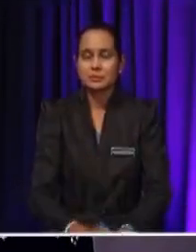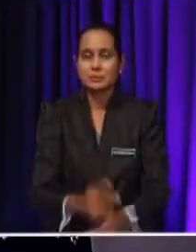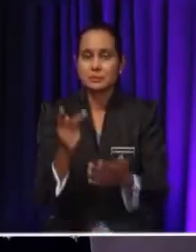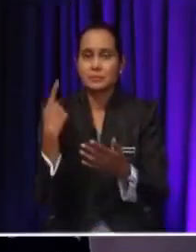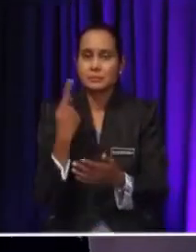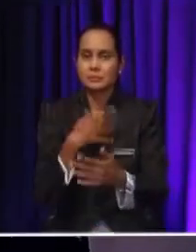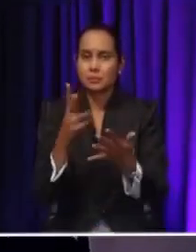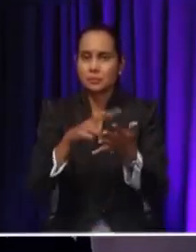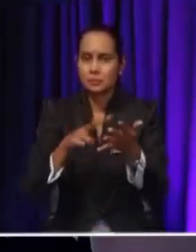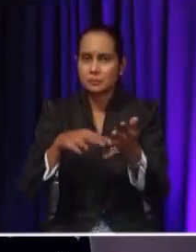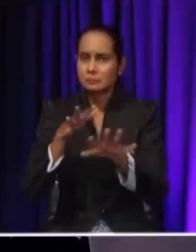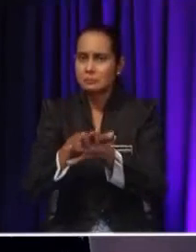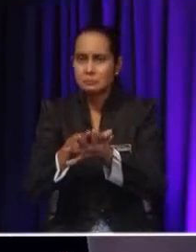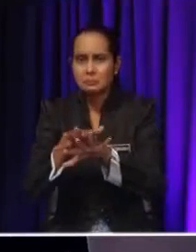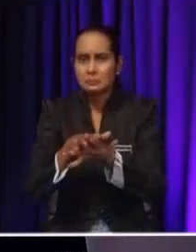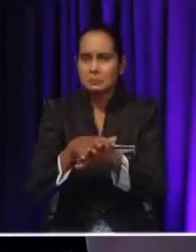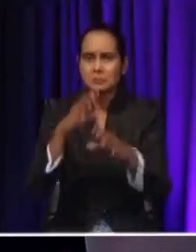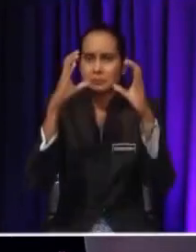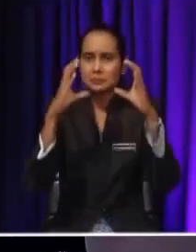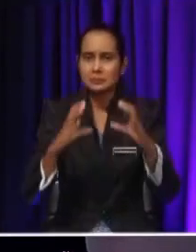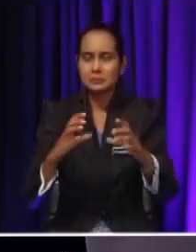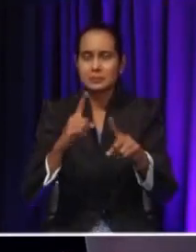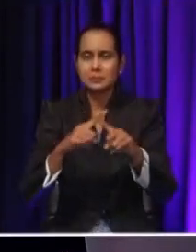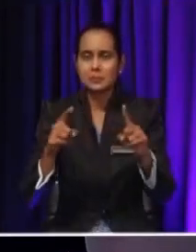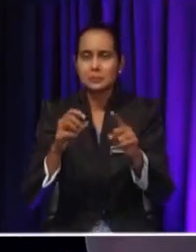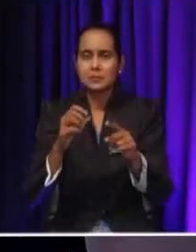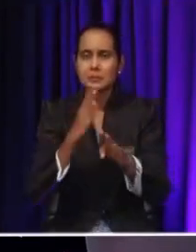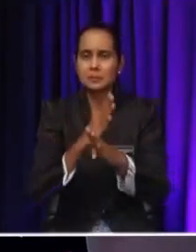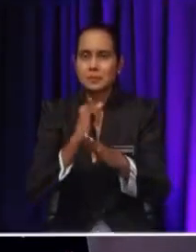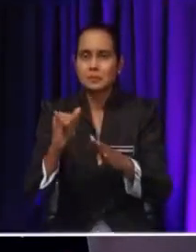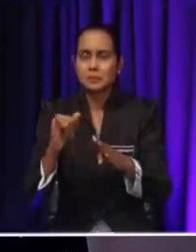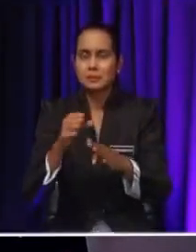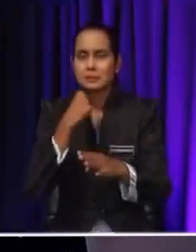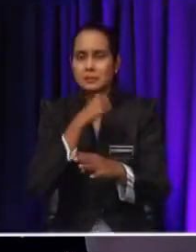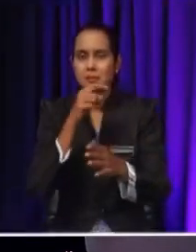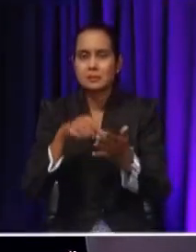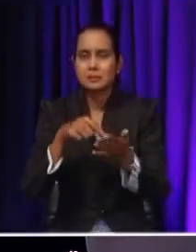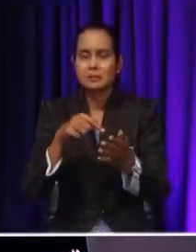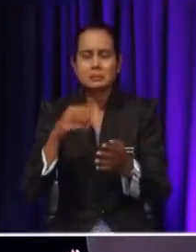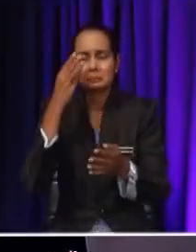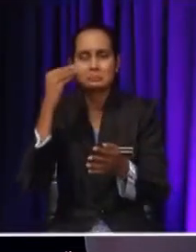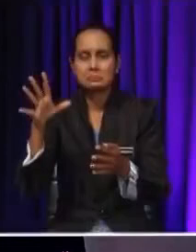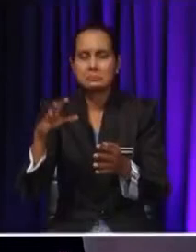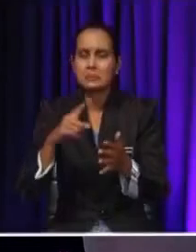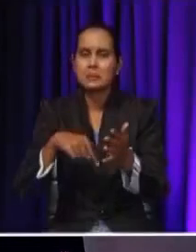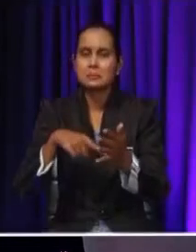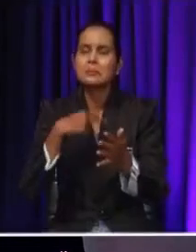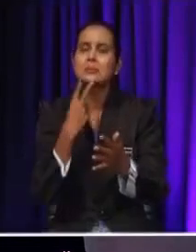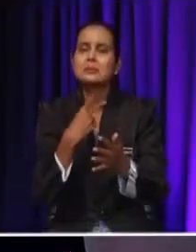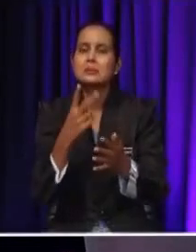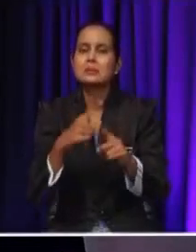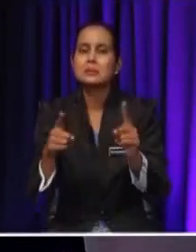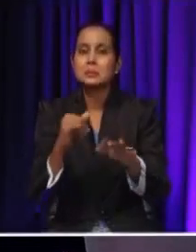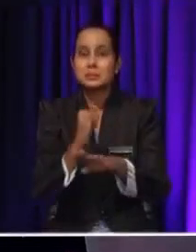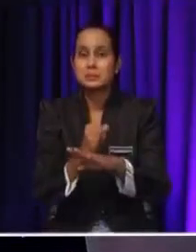rentang berbagai cara yang sebenarnya saja ini tak kisah disampaikan dengan apa saja nada janji nadanya sedih